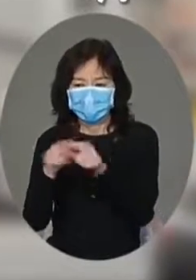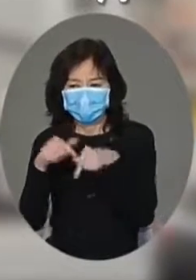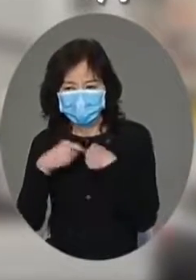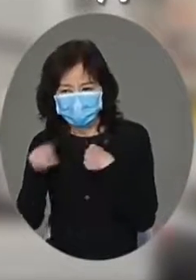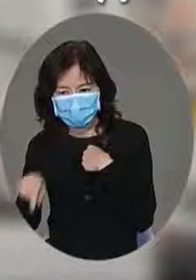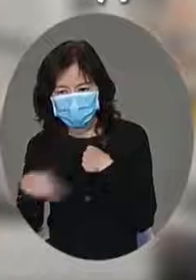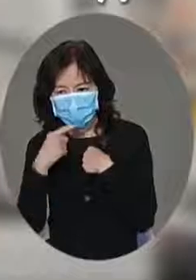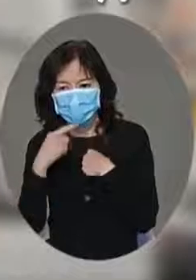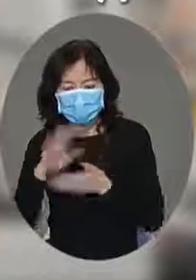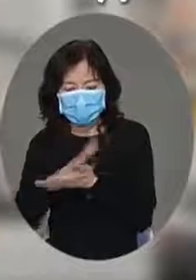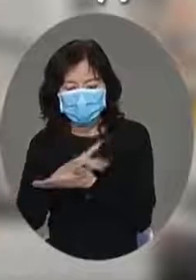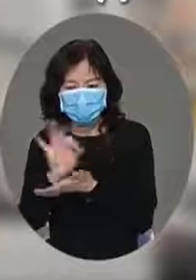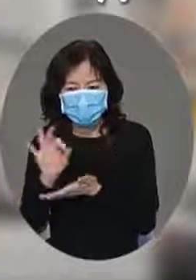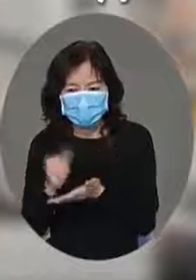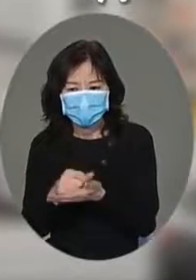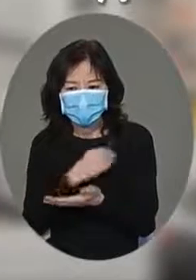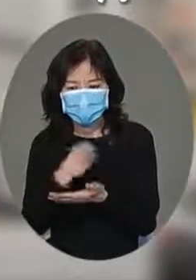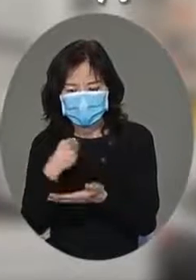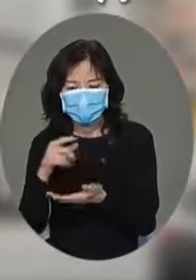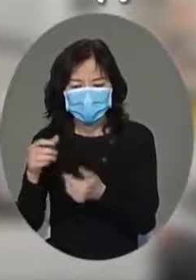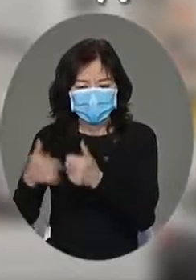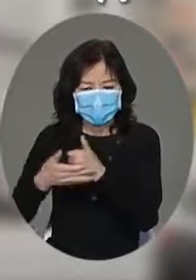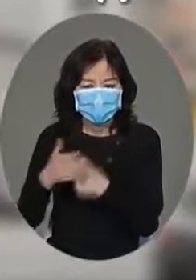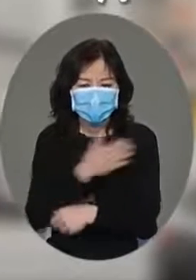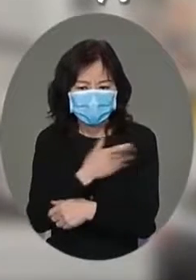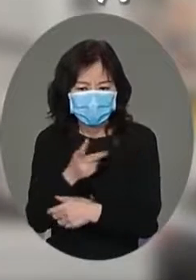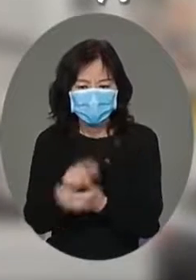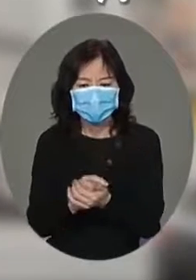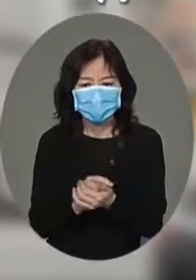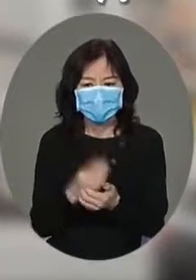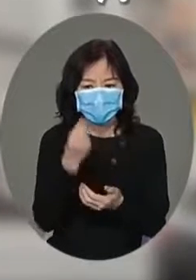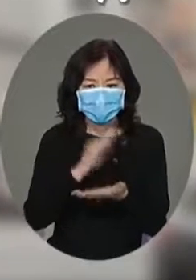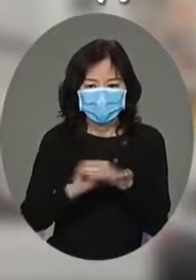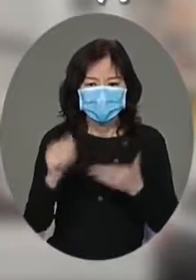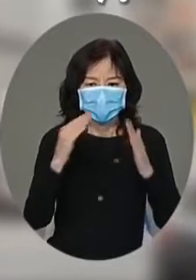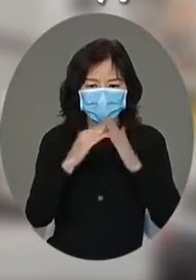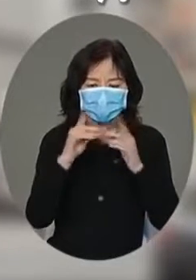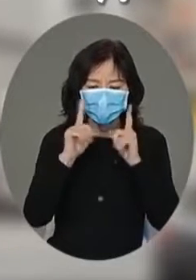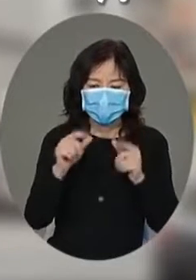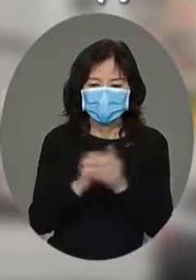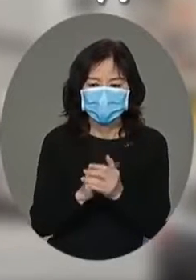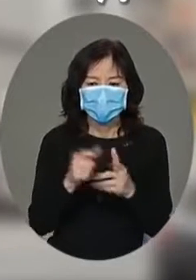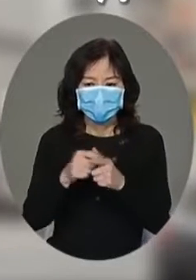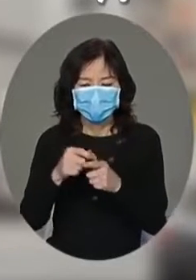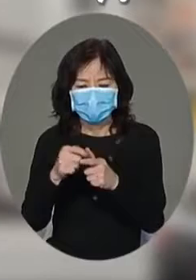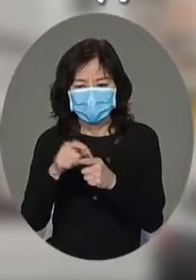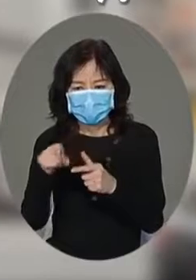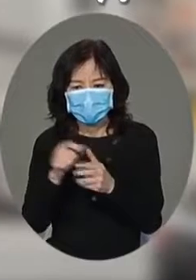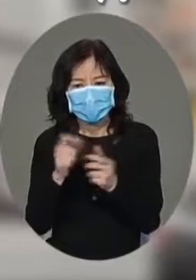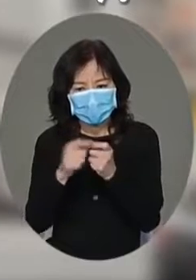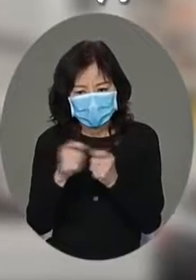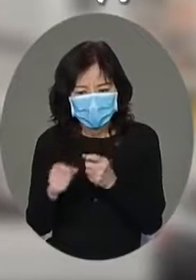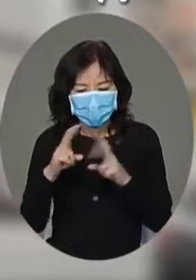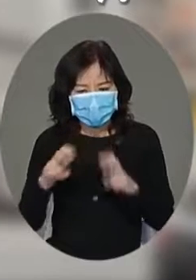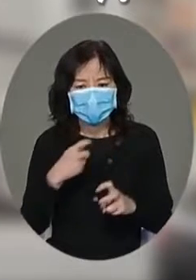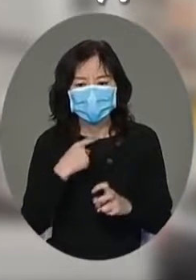欠缺經驗或者醫療背景者採樣。食物及衛生局回應說會要求華大基因提供解釋和跟進。